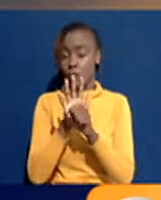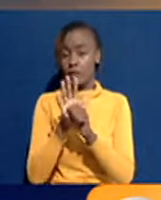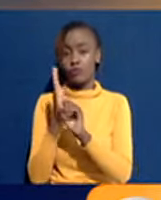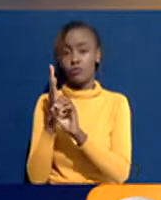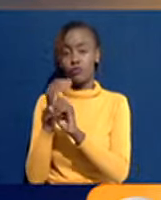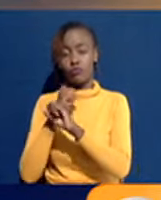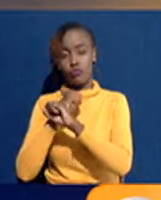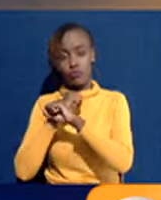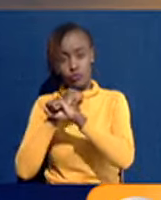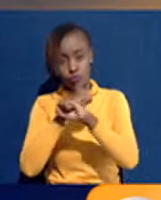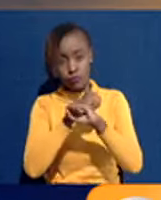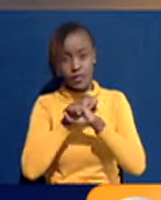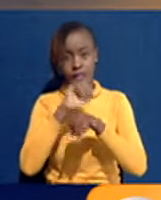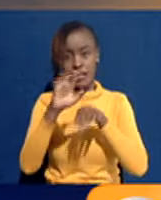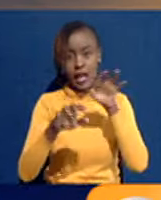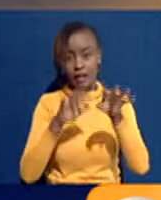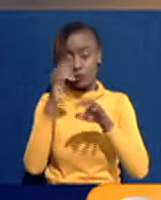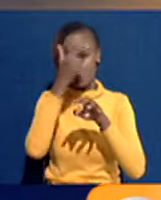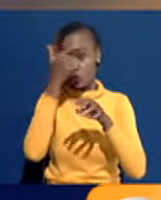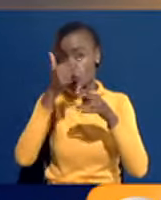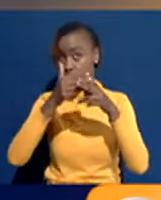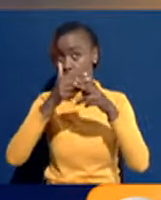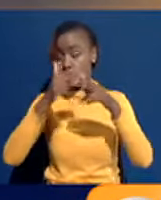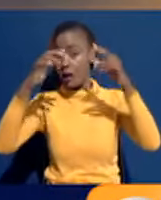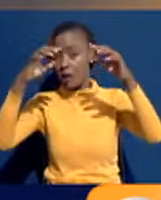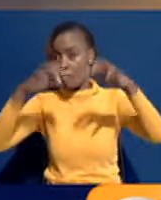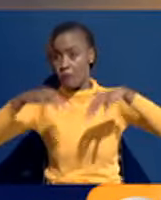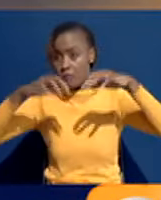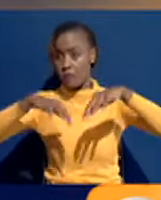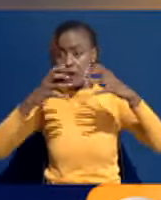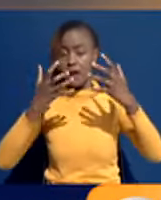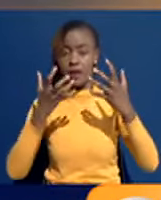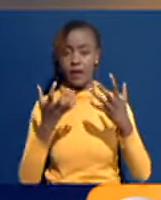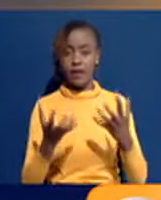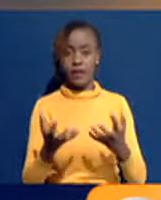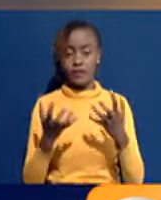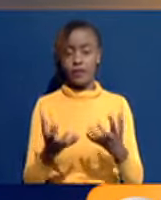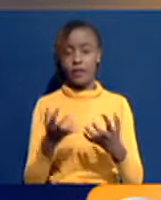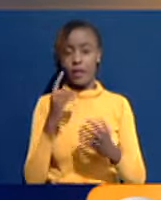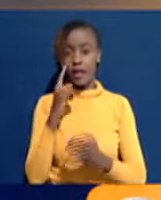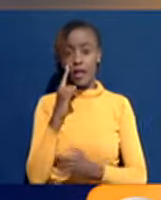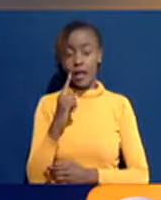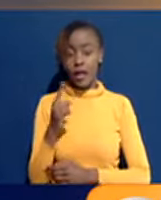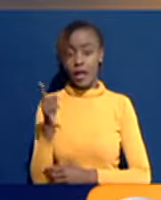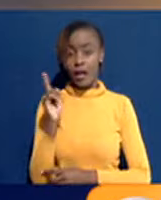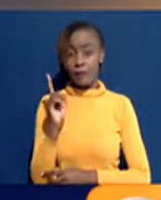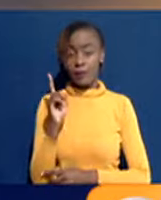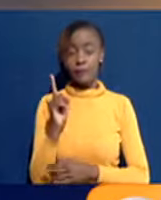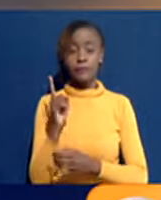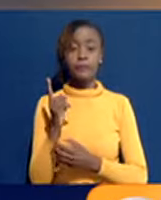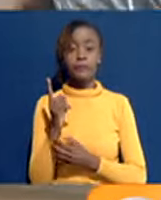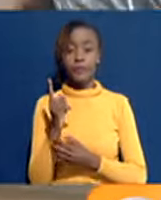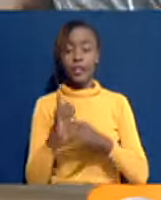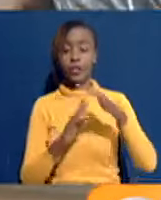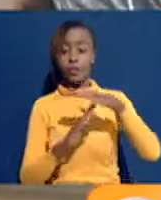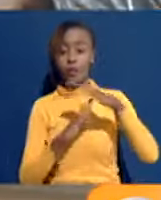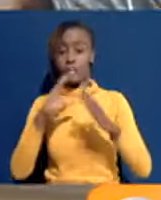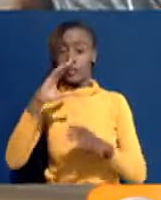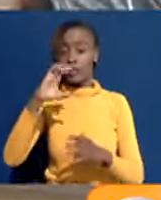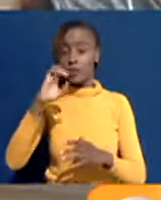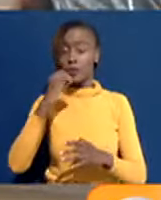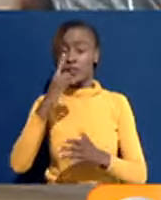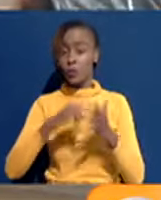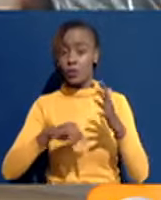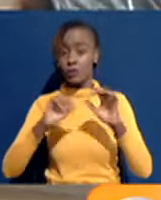athari za mvua kubwa ya El-Nino inayotarajiwa hivi karibuni. Naam, kwa mujibu wa mkurugenzi wa taasisi hiyo Daktari Patrick Omondi, kuna uwezekano